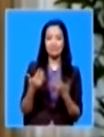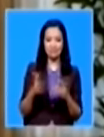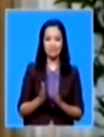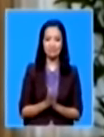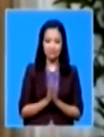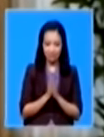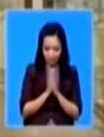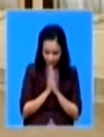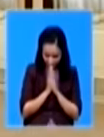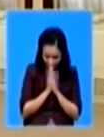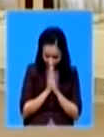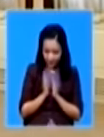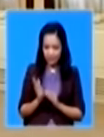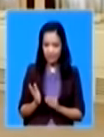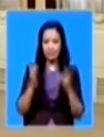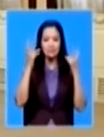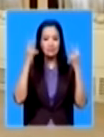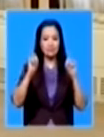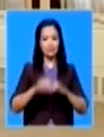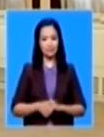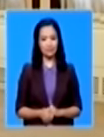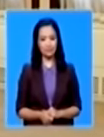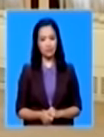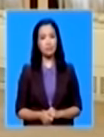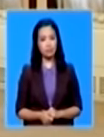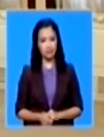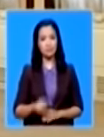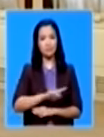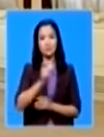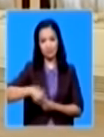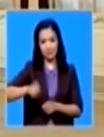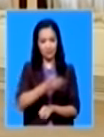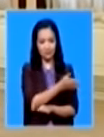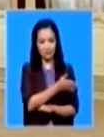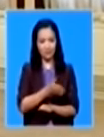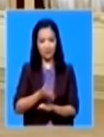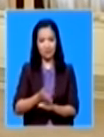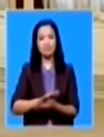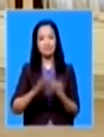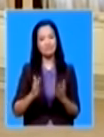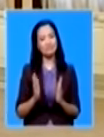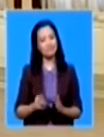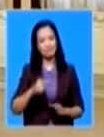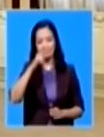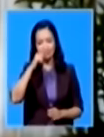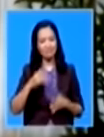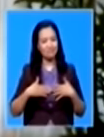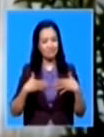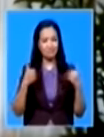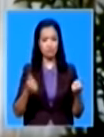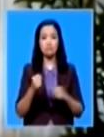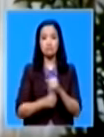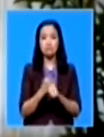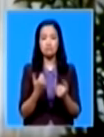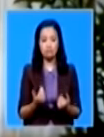ะสวัสดีท่านนายกค่ะ สวัสดีครับ เพิ่งจะผ่านพ้นเทศกาลสงกรานต์มานะคะก็เป็นช่วงเวลาที่คนไทยมีความสุขปีนี้เนี่ยเรารณร